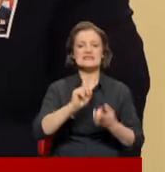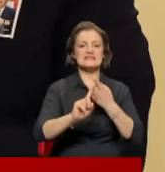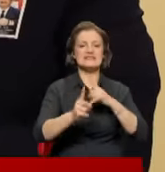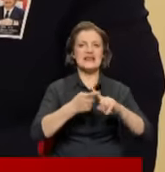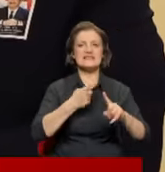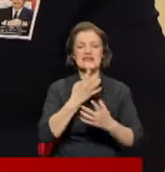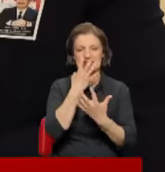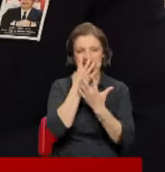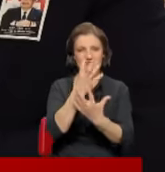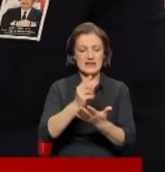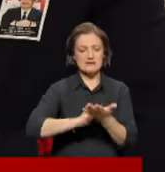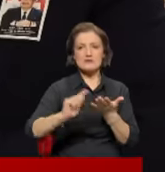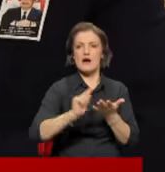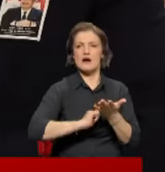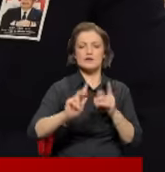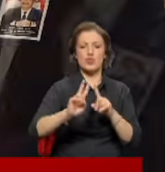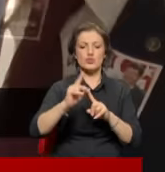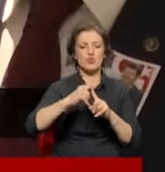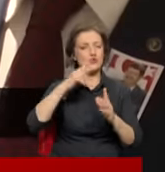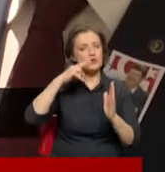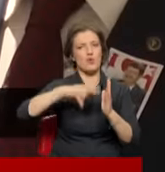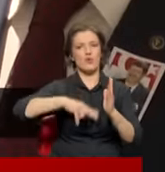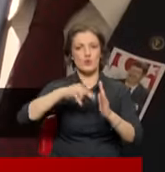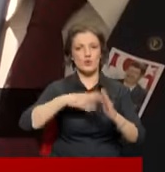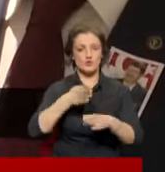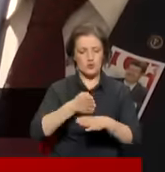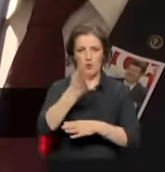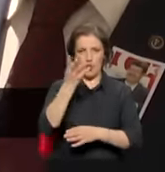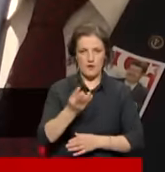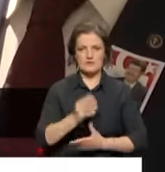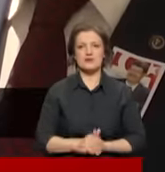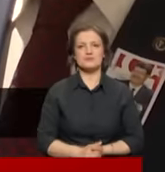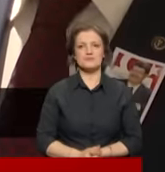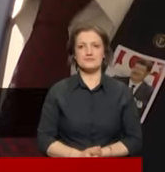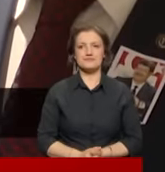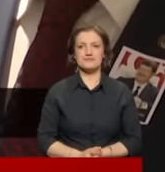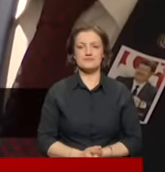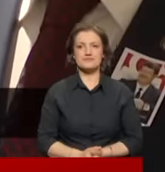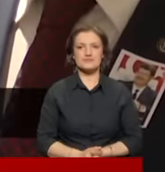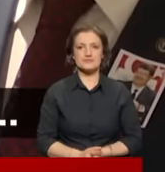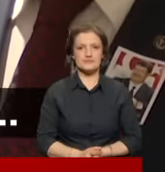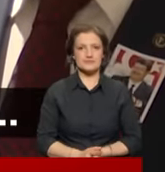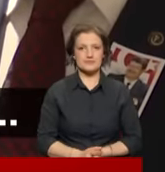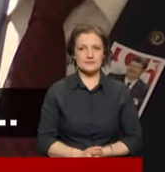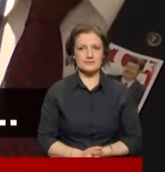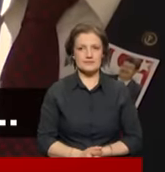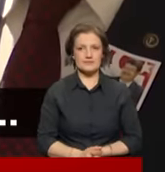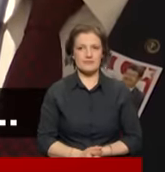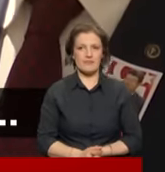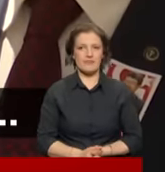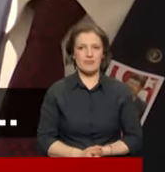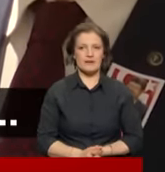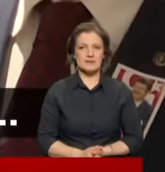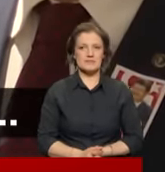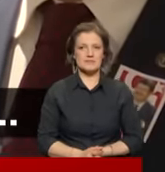siyasi tavsiyelerinin bulunduğu notu okudu. Doğru olmak, dürüst olmak muhteşem, son kısmı çok